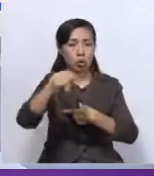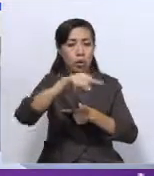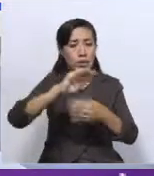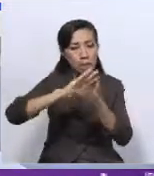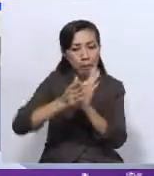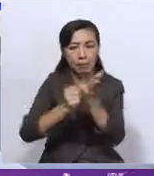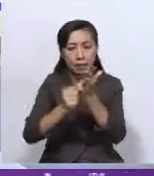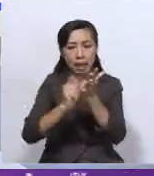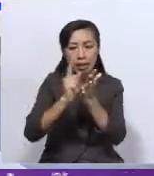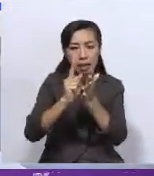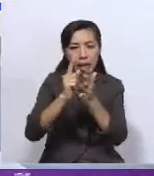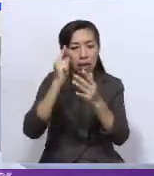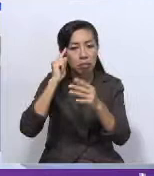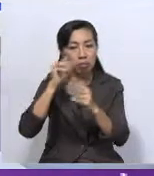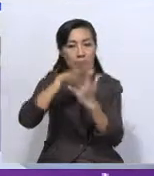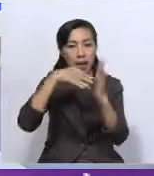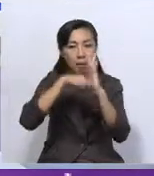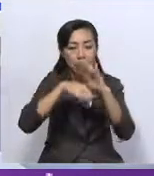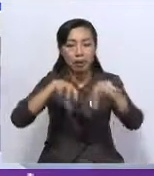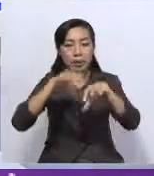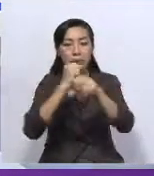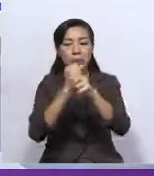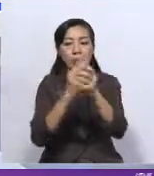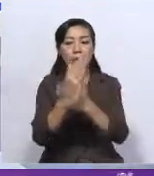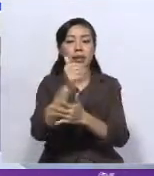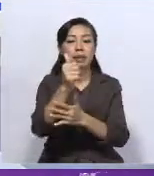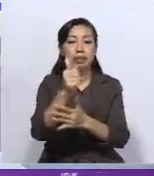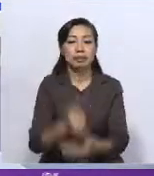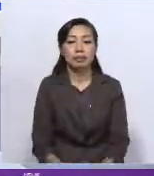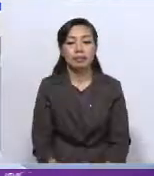ะปรับจะจูนกันยังไงนะครับเพื่อที่จะให้รถแมพเดินหน้าไปตามรถแมพที่ท่านนายกได้วางไว้นะครับ